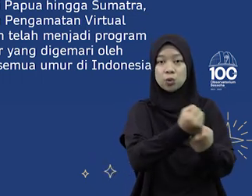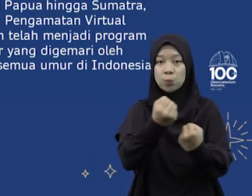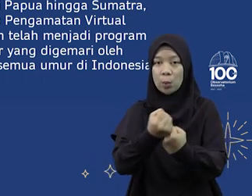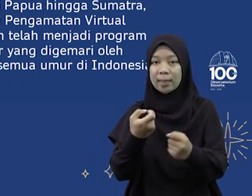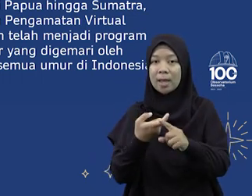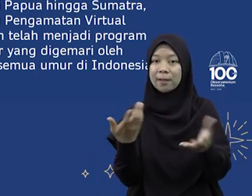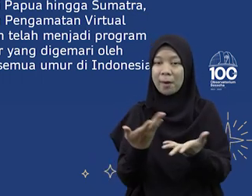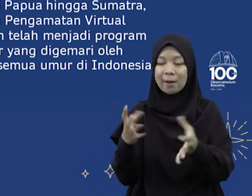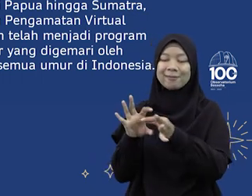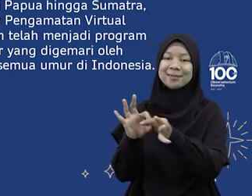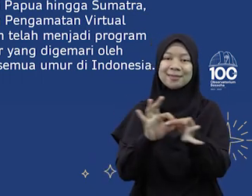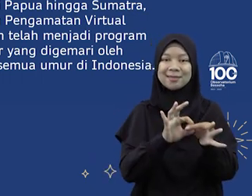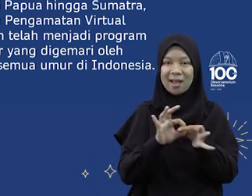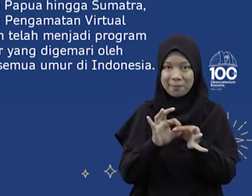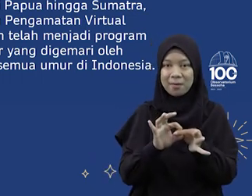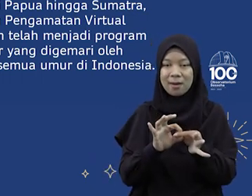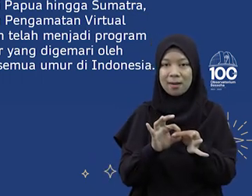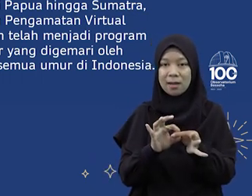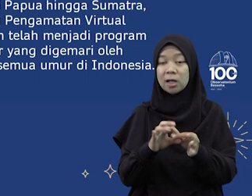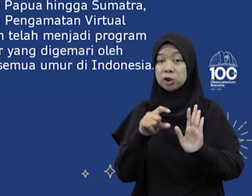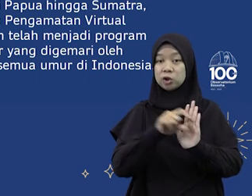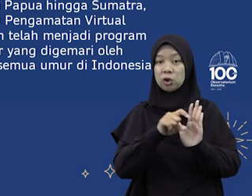Mitra kita seperti dari